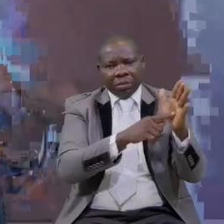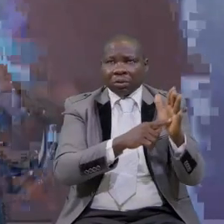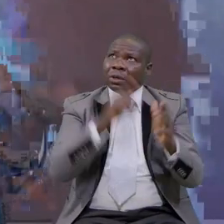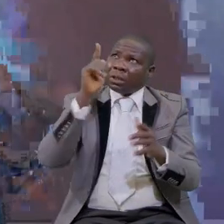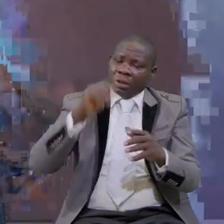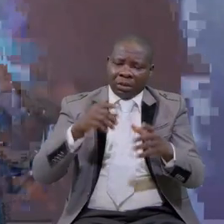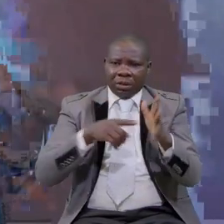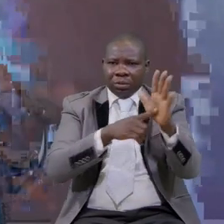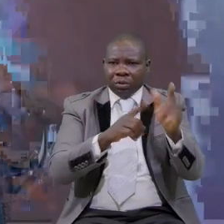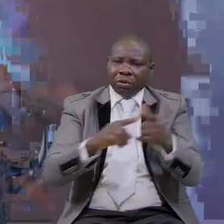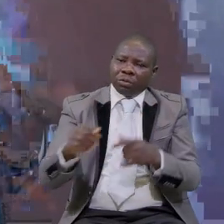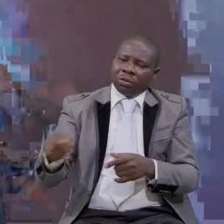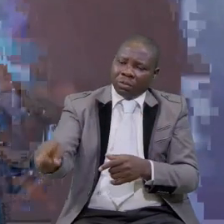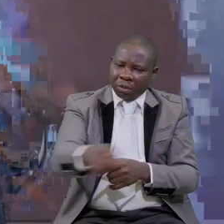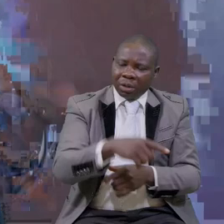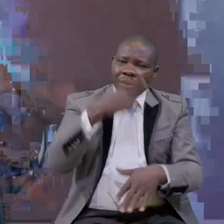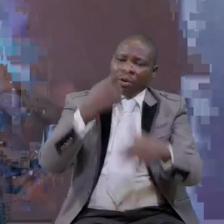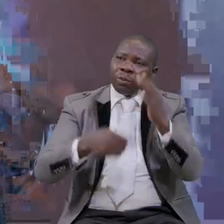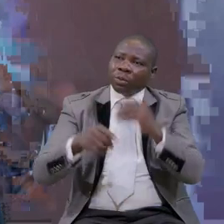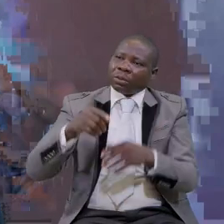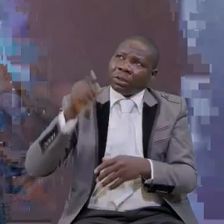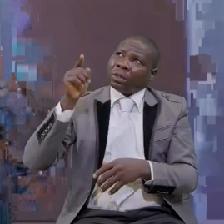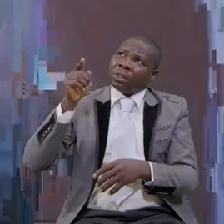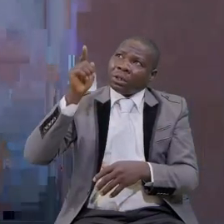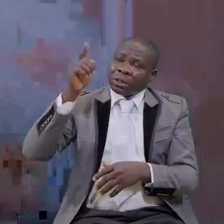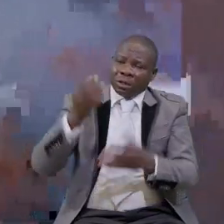démontré comment accomplir le ministère.